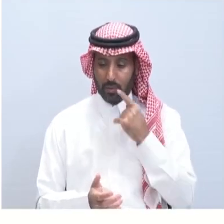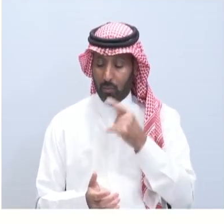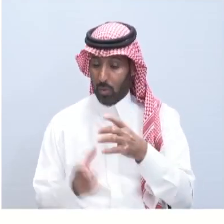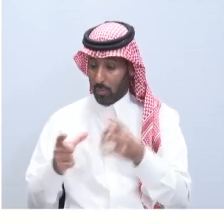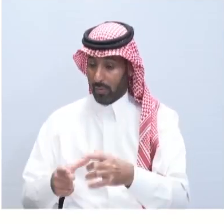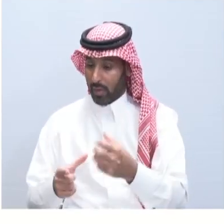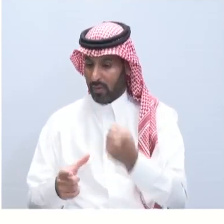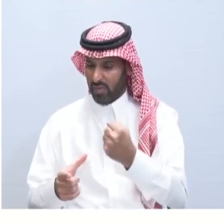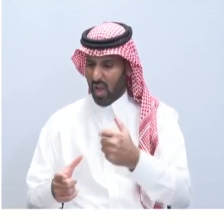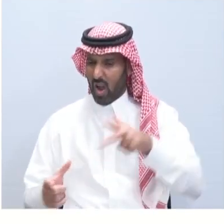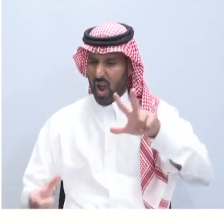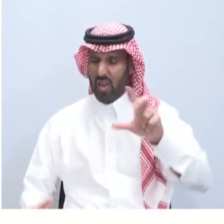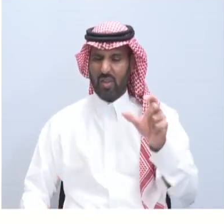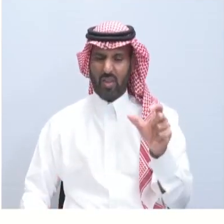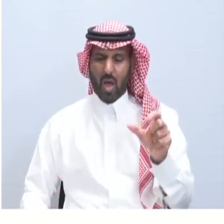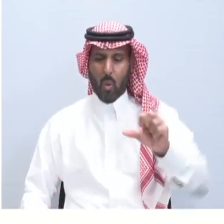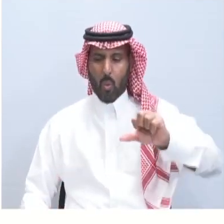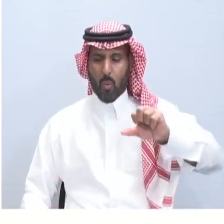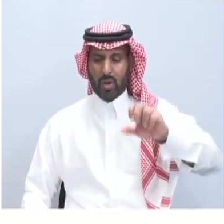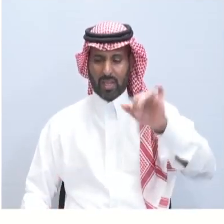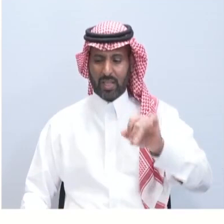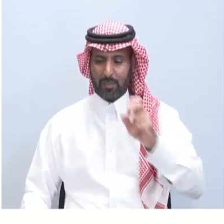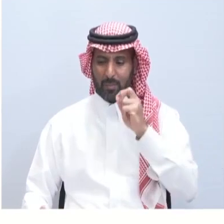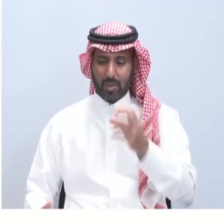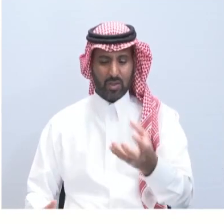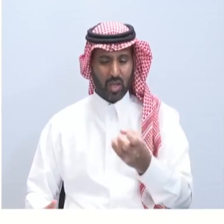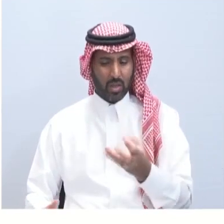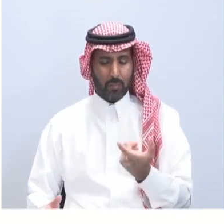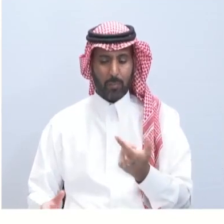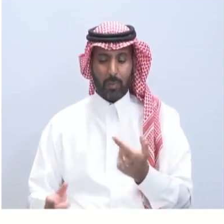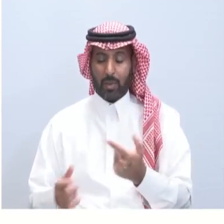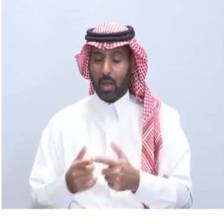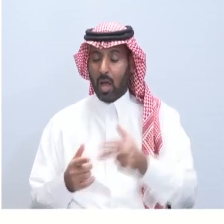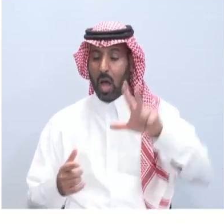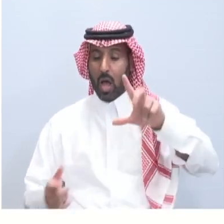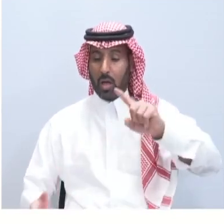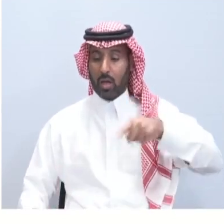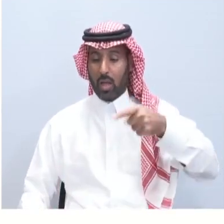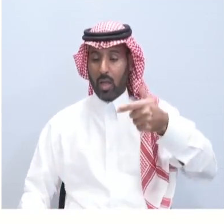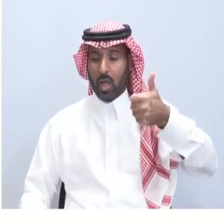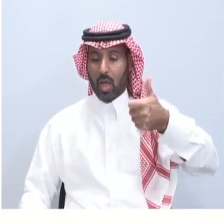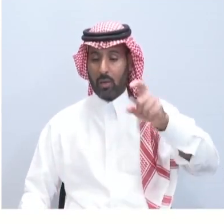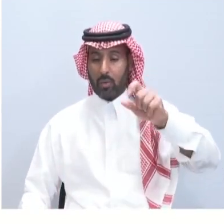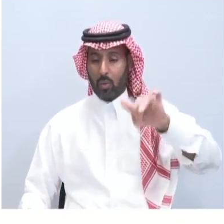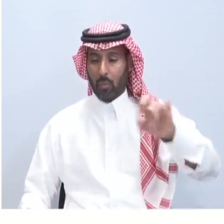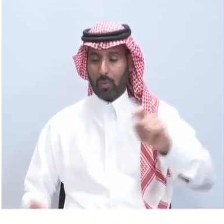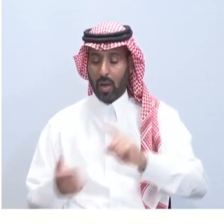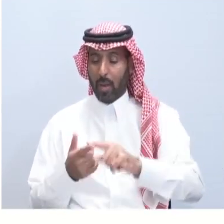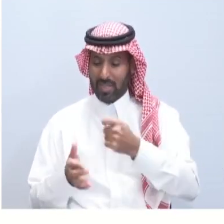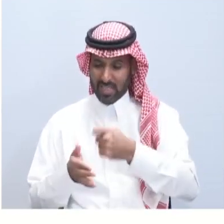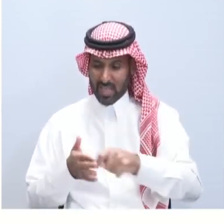الطاقه النوويه لانتاج الطاقه من الماده الاتيه هل هي الراديوم ام